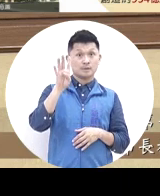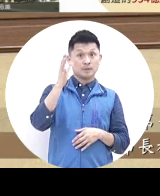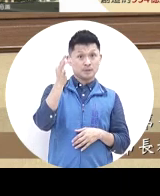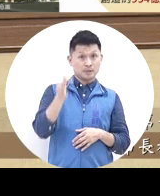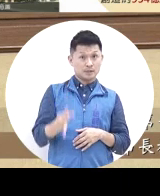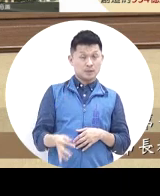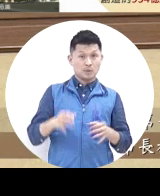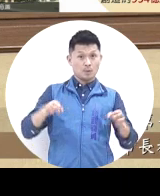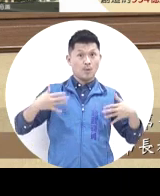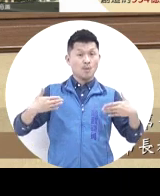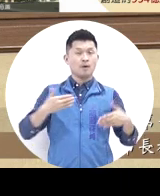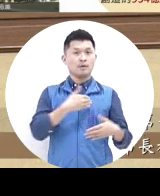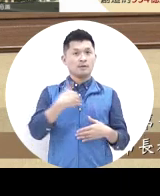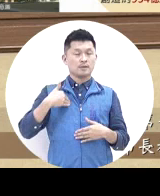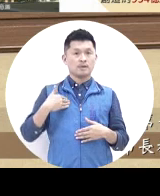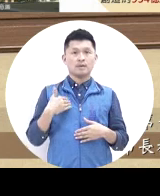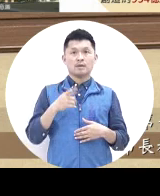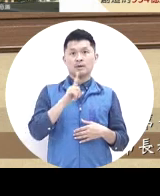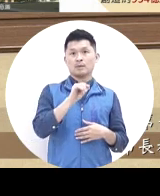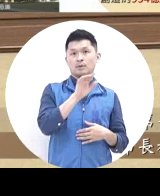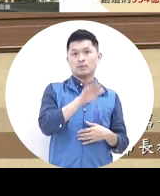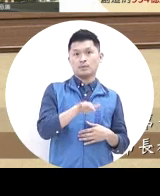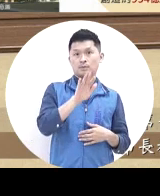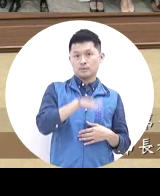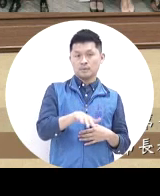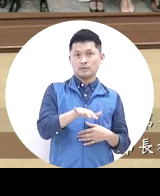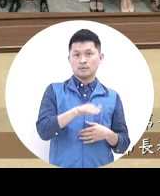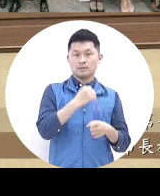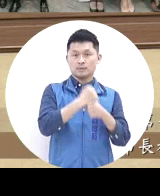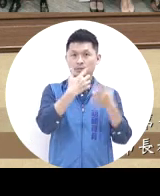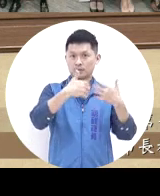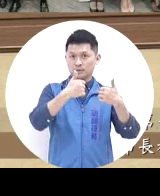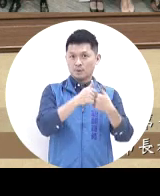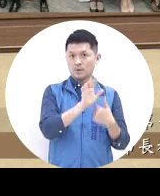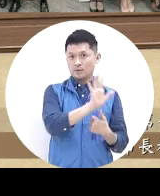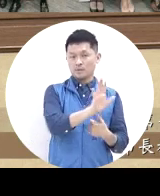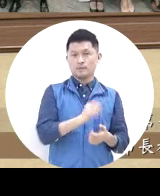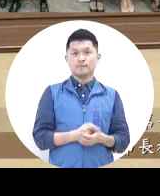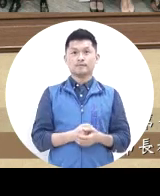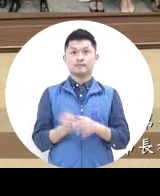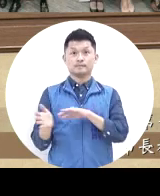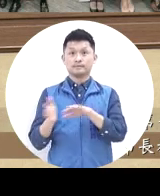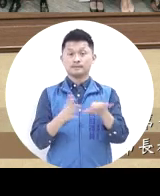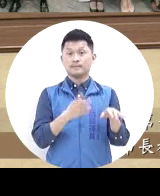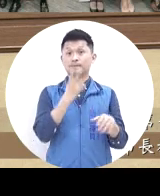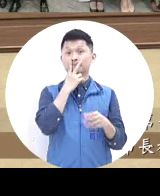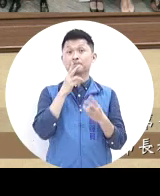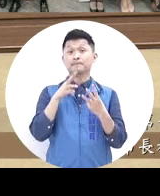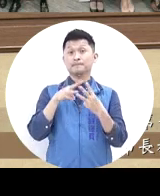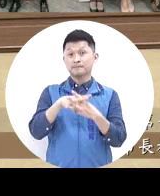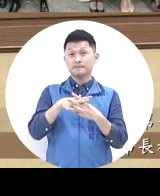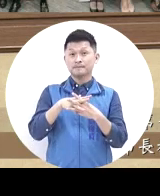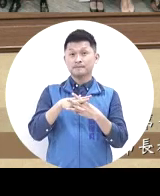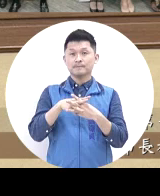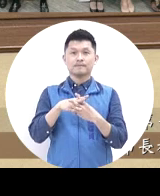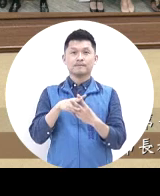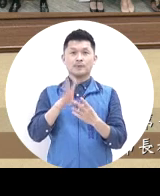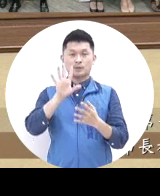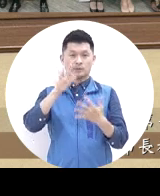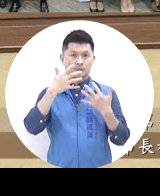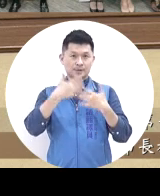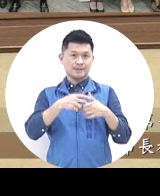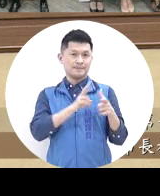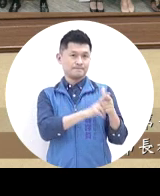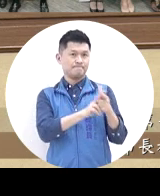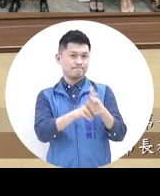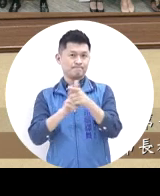供15000个就业的机会。在亚洲的有机行销的智能